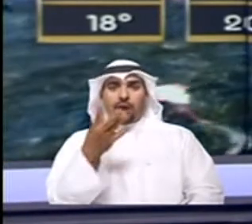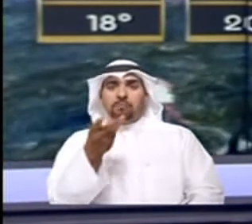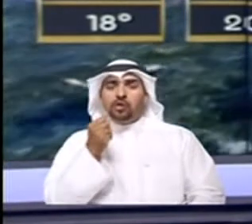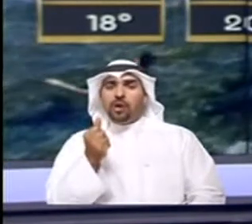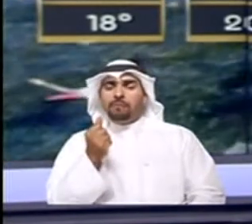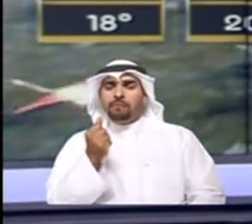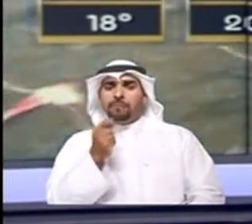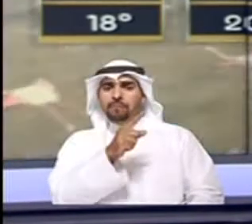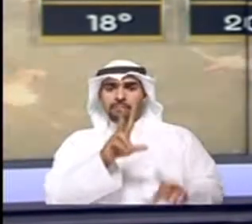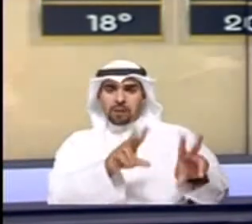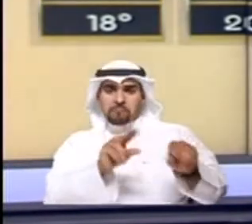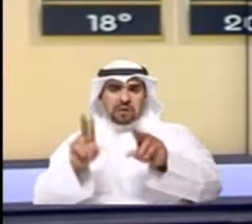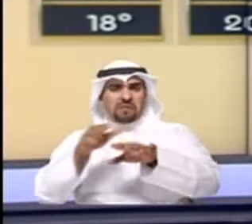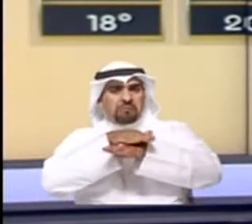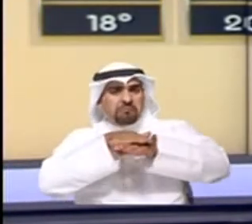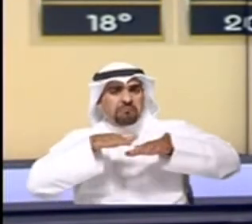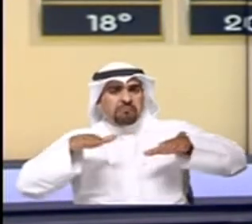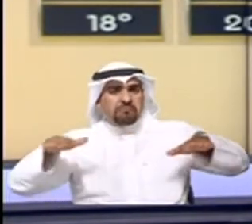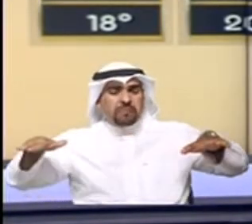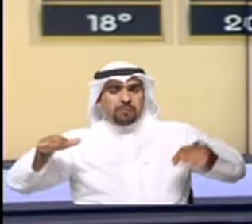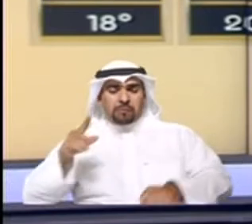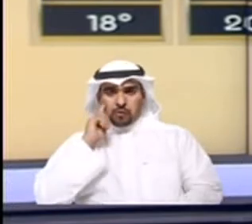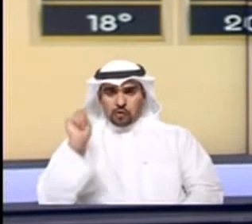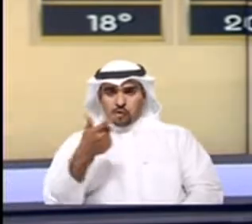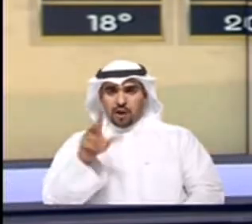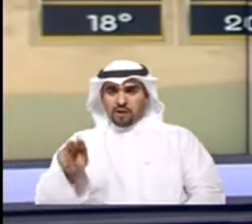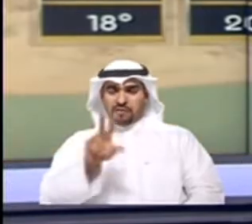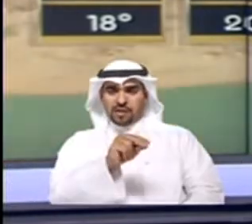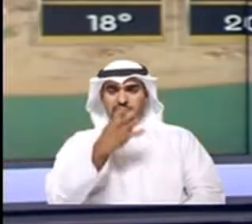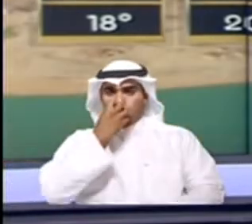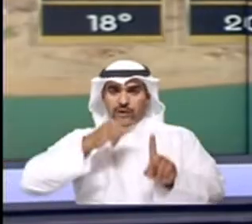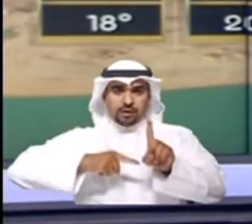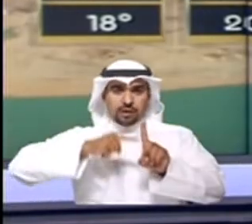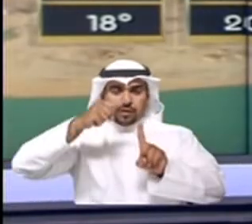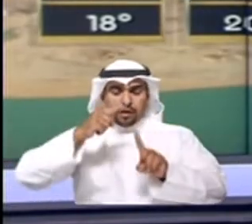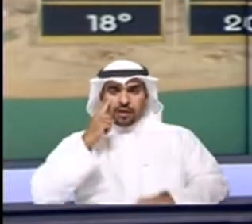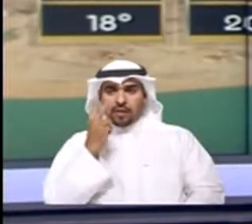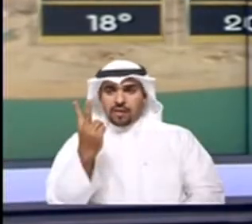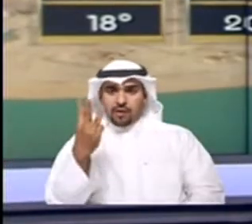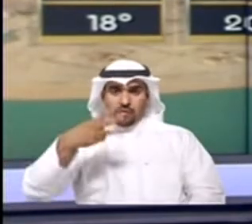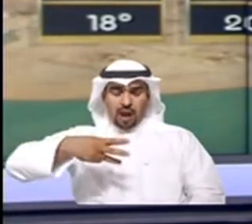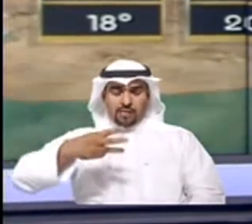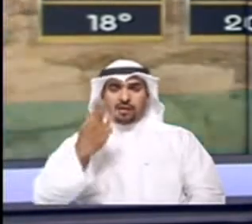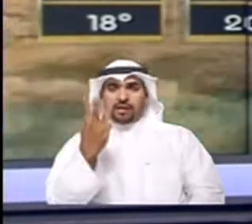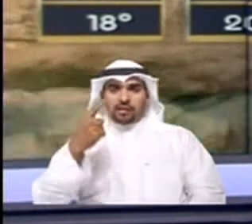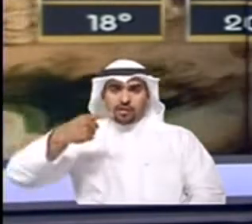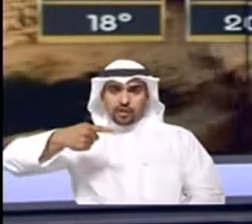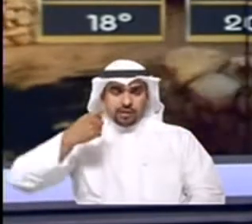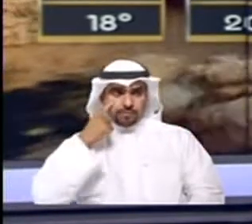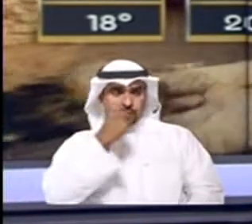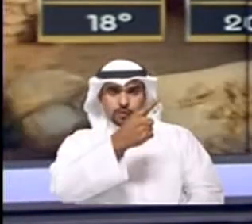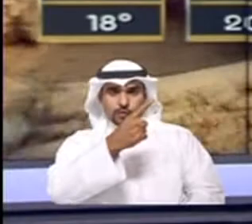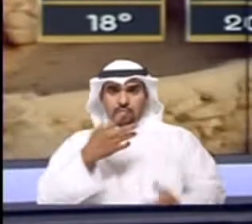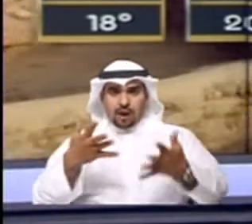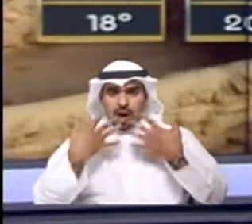على فترات، أجواء أكثر استقرارا مع عبور السحب، العظمى 32 والصغرى 19 درجة مئوية. تتراجع سرعة الرياح أكثر في